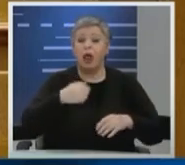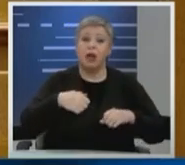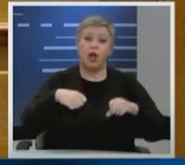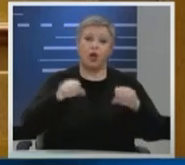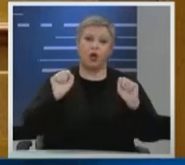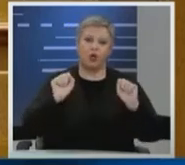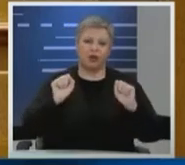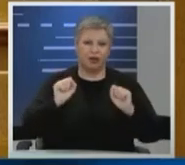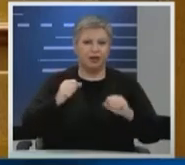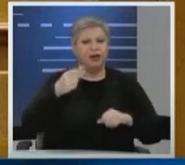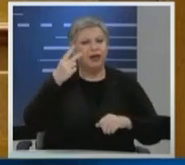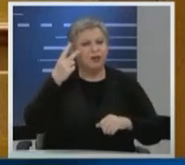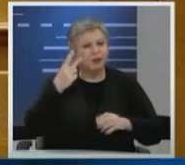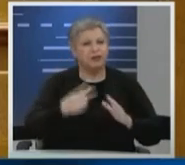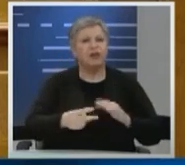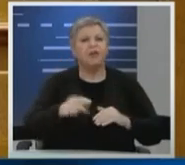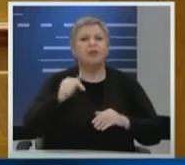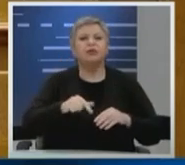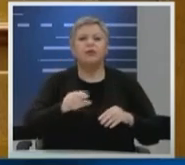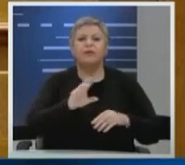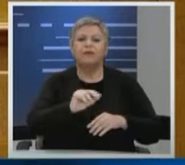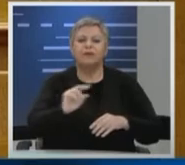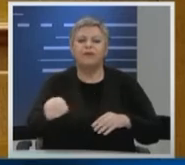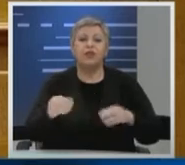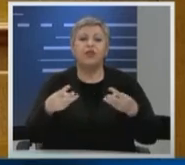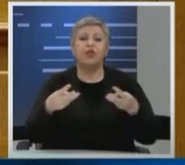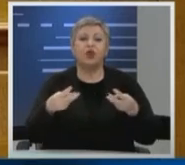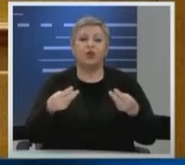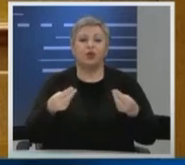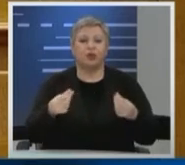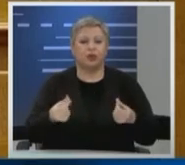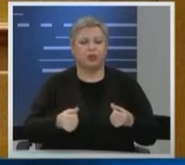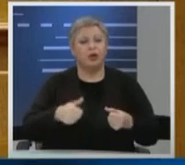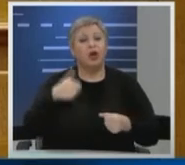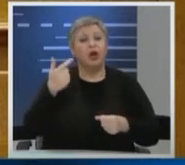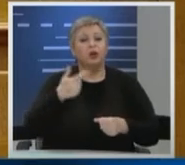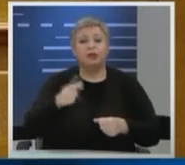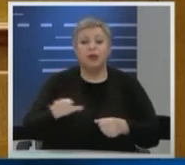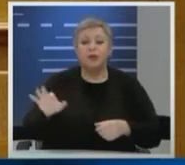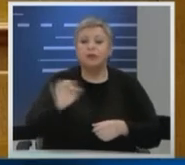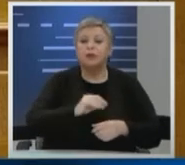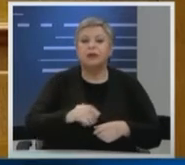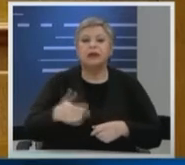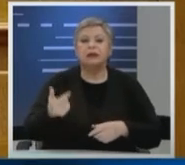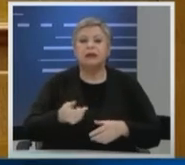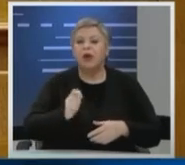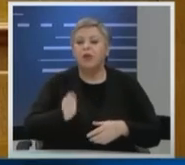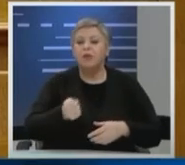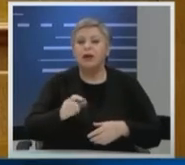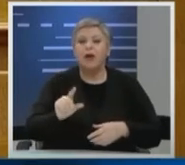οι μηχανισμοί οι οποίοι αναπαράγουν μια φτηνή αναλώσιμη εργατική δύναμη χωρίς